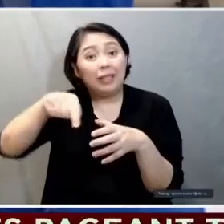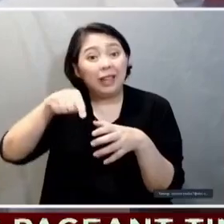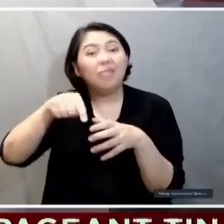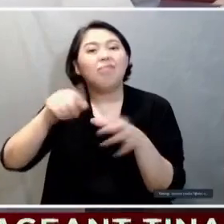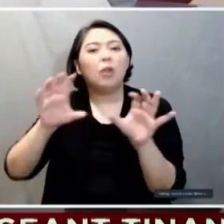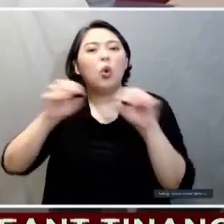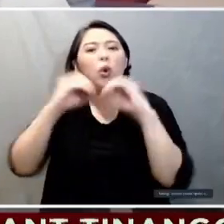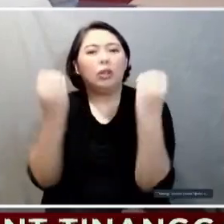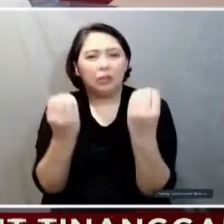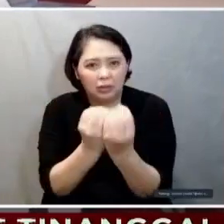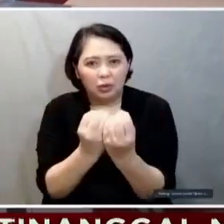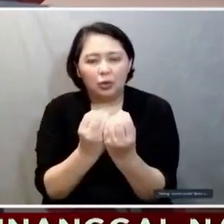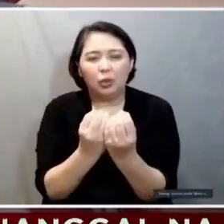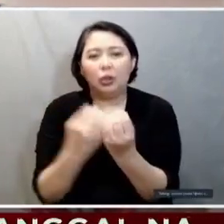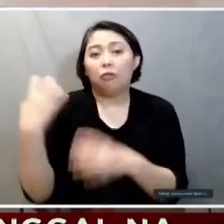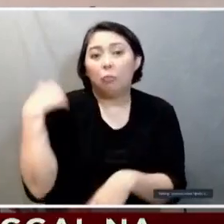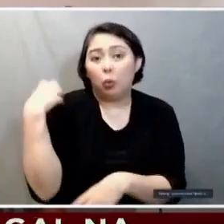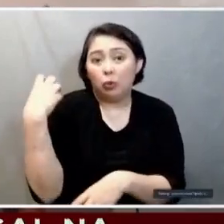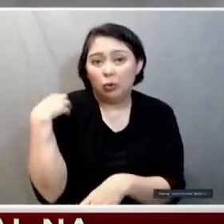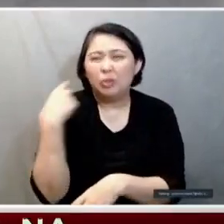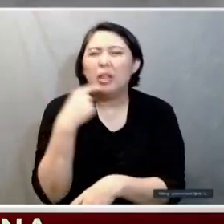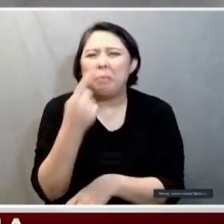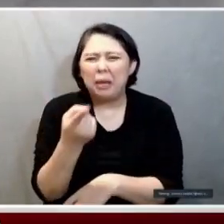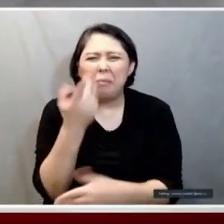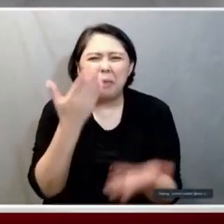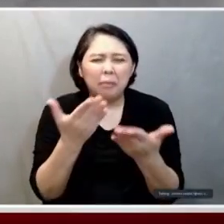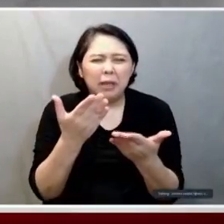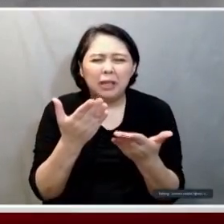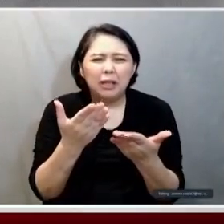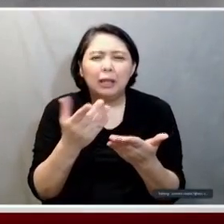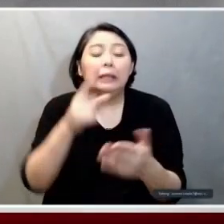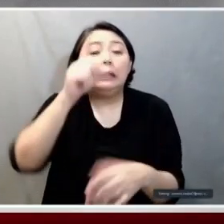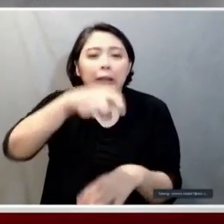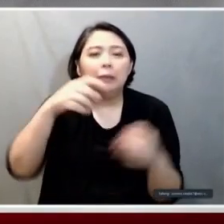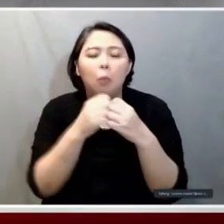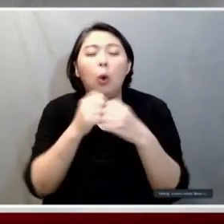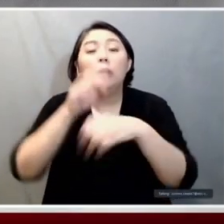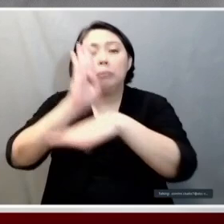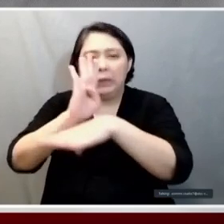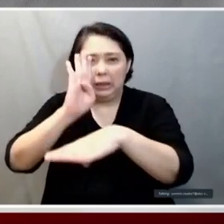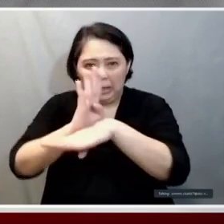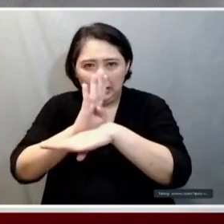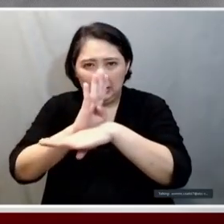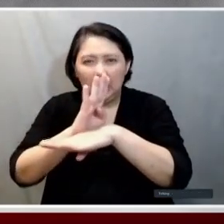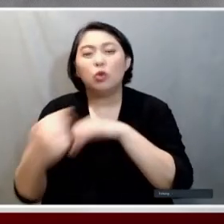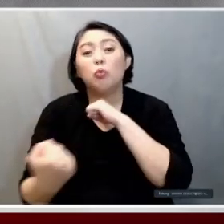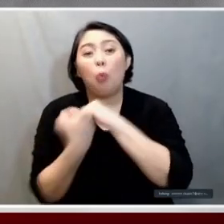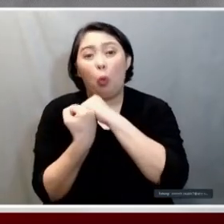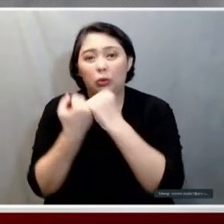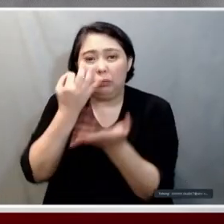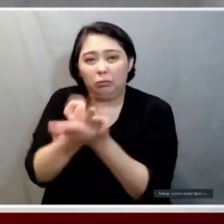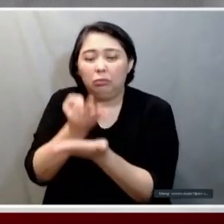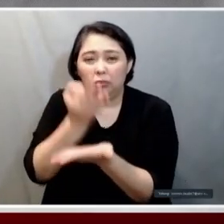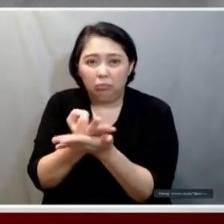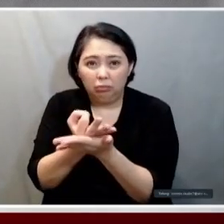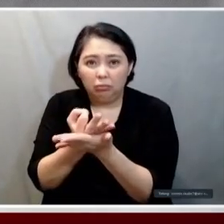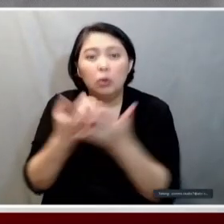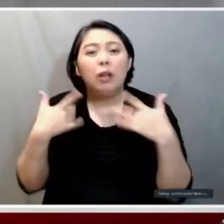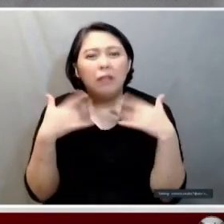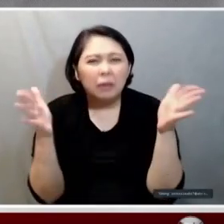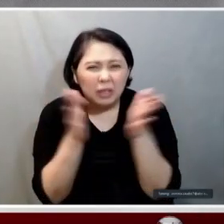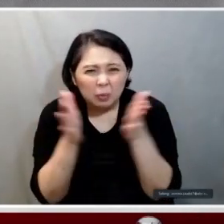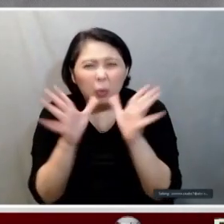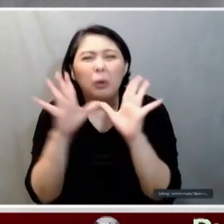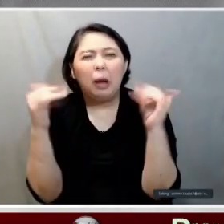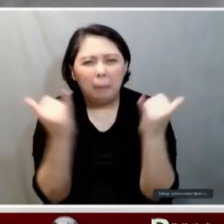negosyo ang financial assistance. Diba, maliliit na kumpanya, talaga hirap na hirap, na talaga nagbabawas, so ayaw